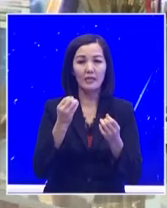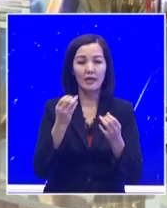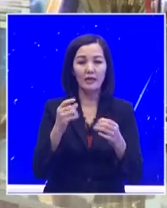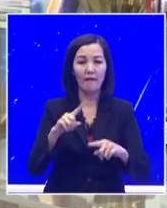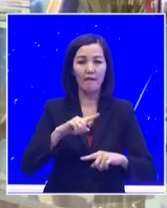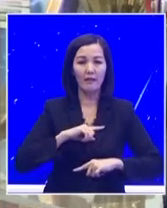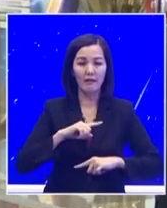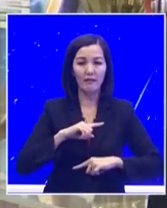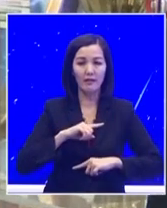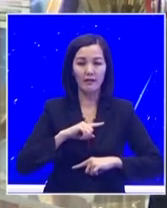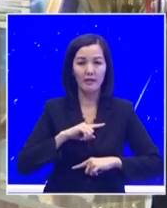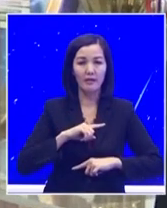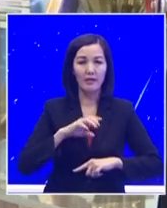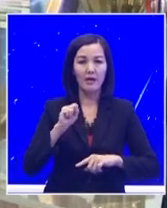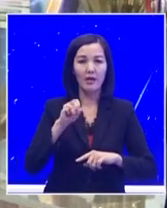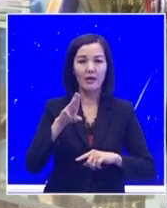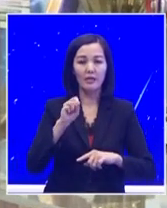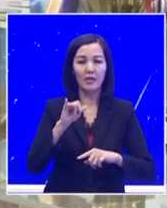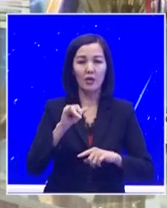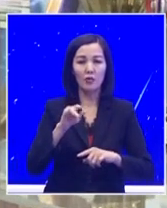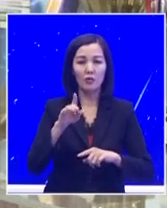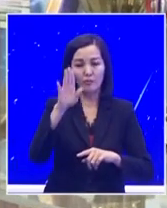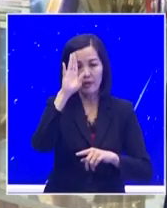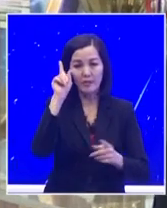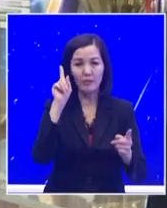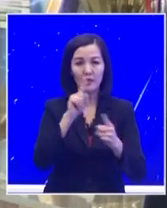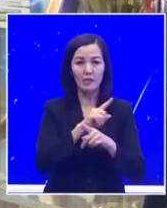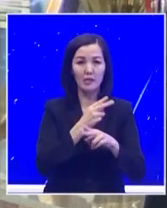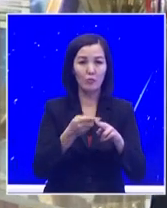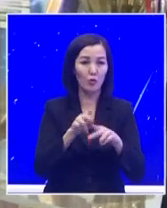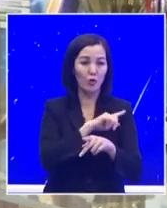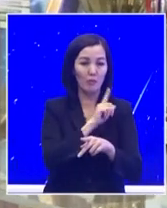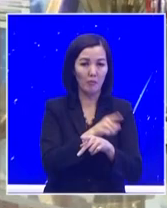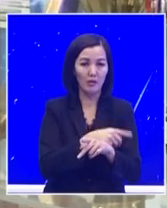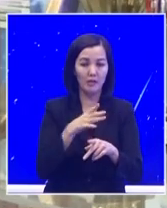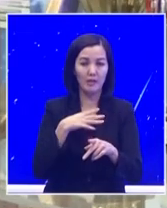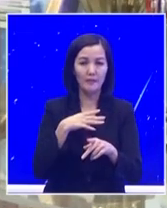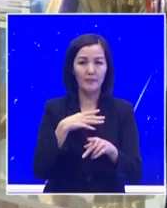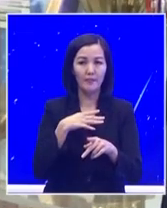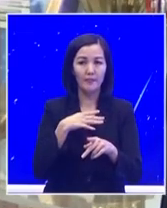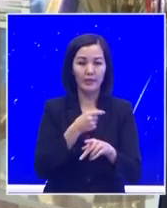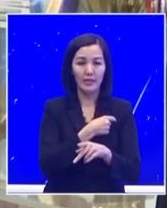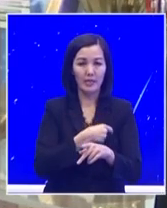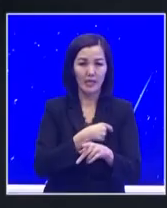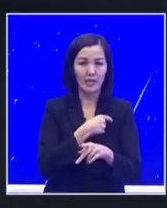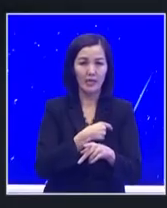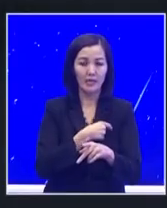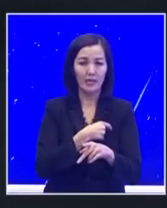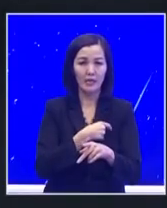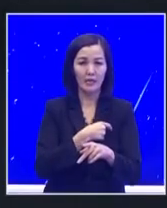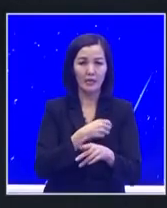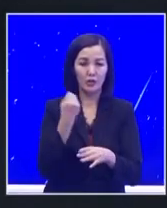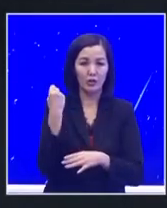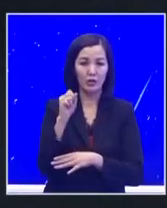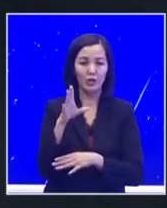финалда Атыраудың баласы мен сен өте жақсы бала, мықты бала. Енді ағайымның айтуымен жақсы бой көрсетіп, жеңіске